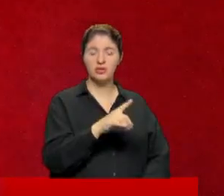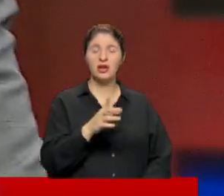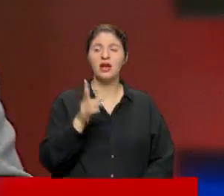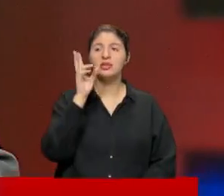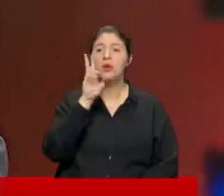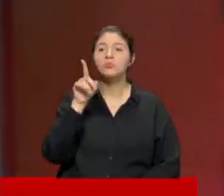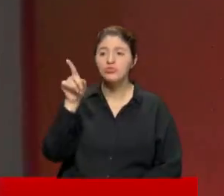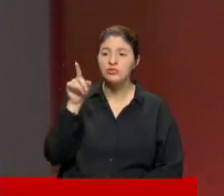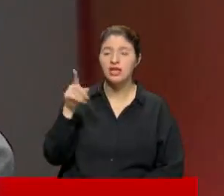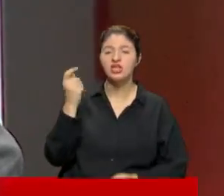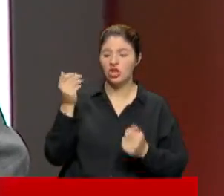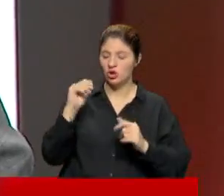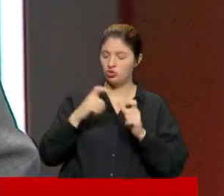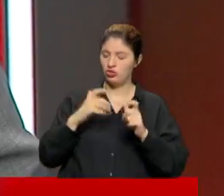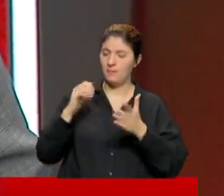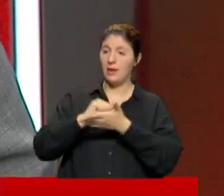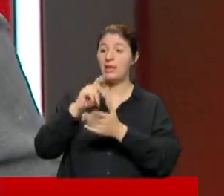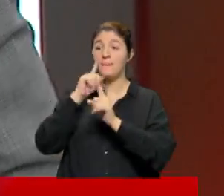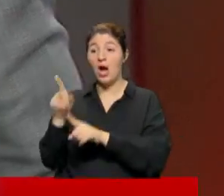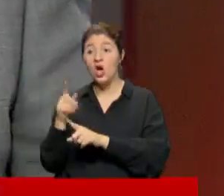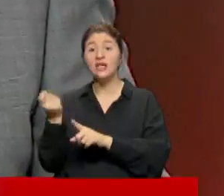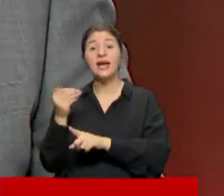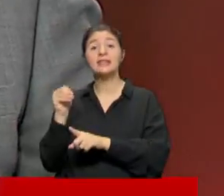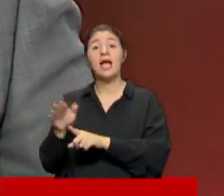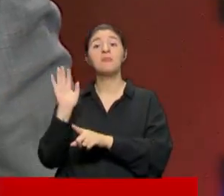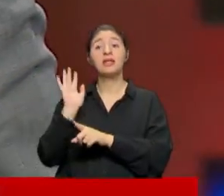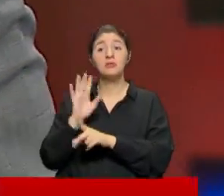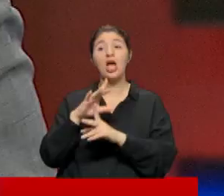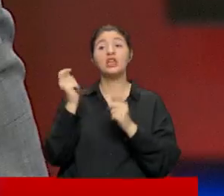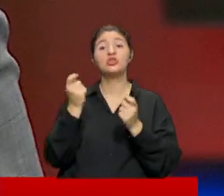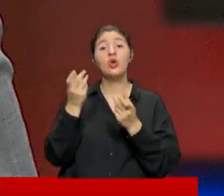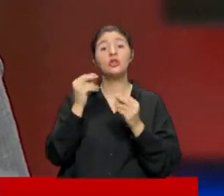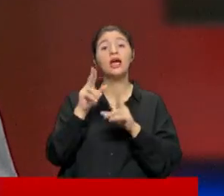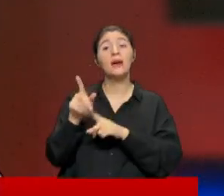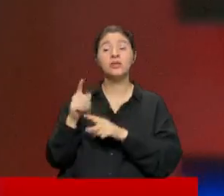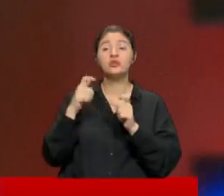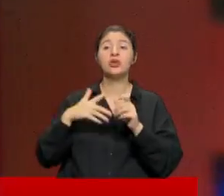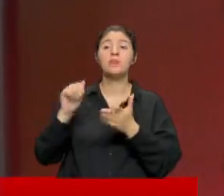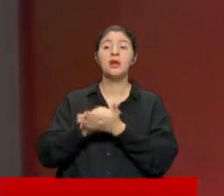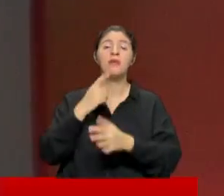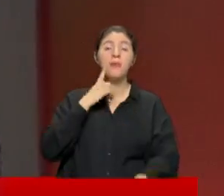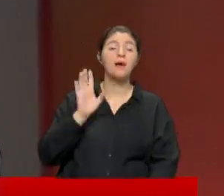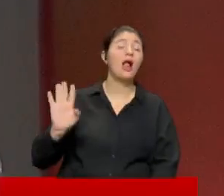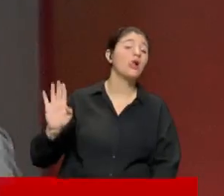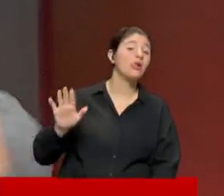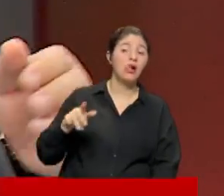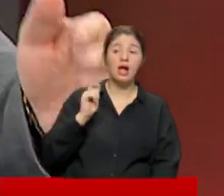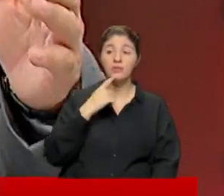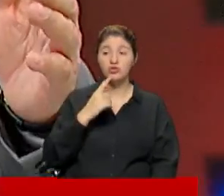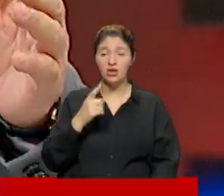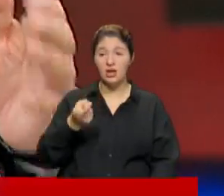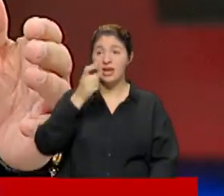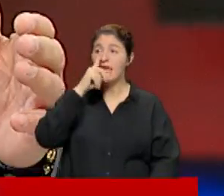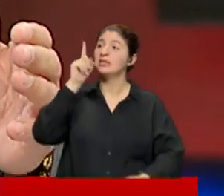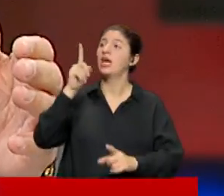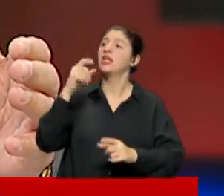İşine geldiğinde sosyal medyaya bakıyor işine gelmediğinde Her işte olduğu gibi sosyal medyaya bakmayın diyor Reis